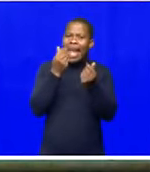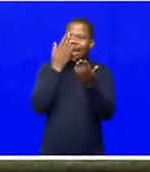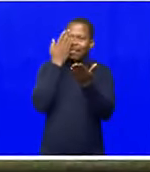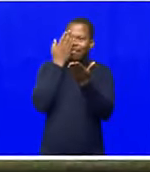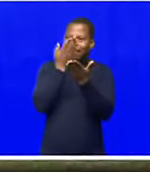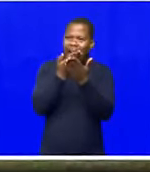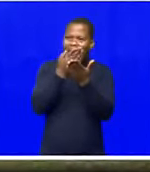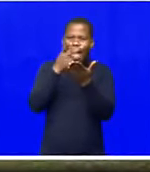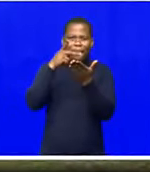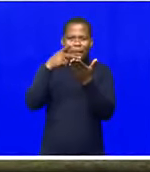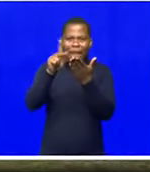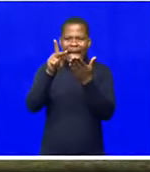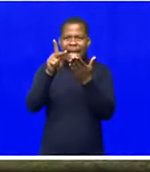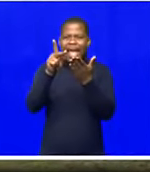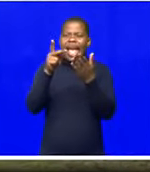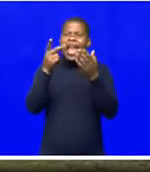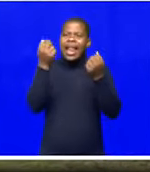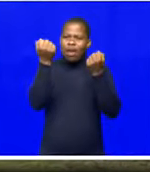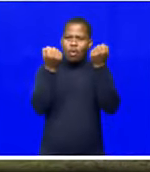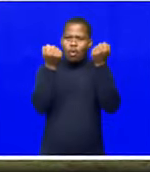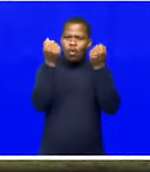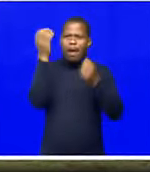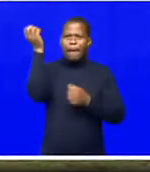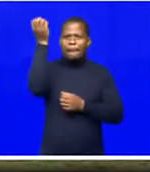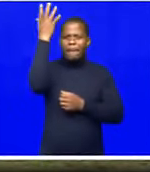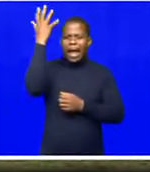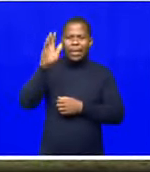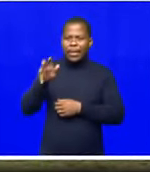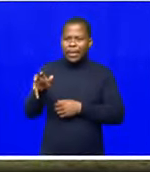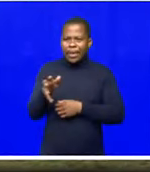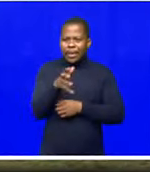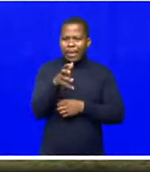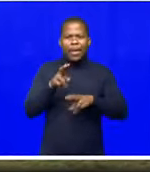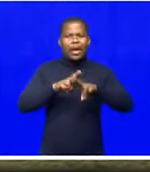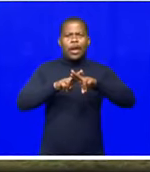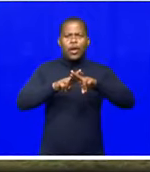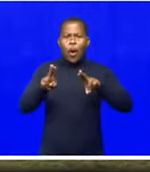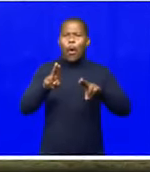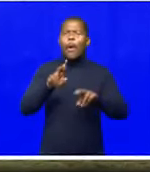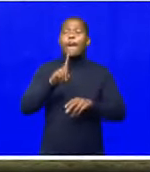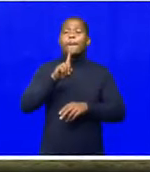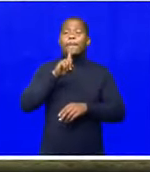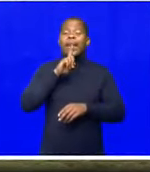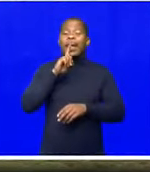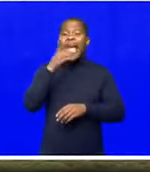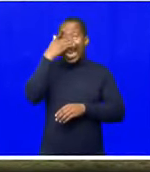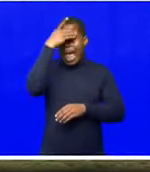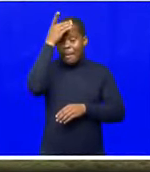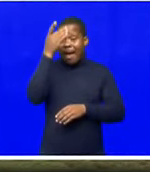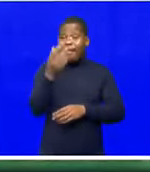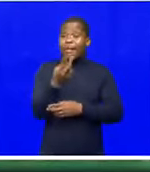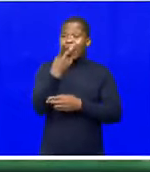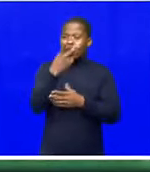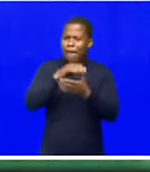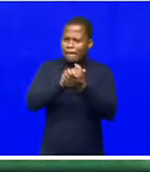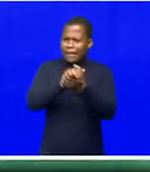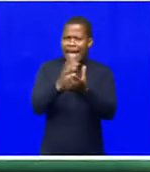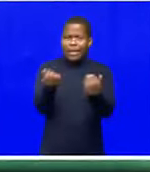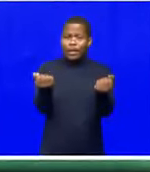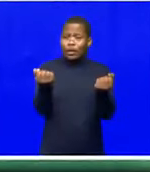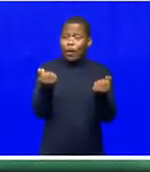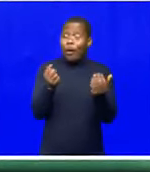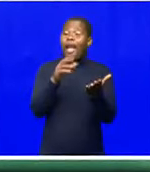ukuthi sitawudibhadala kancane kancane budlelwane nje lobuhle lobukhona phakathi kwalamave lobende